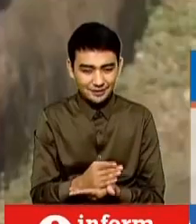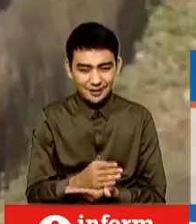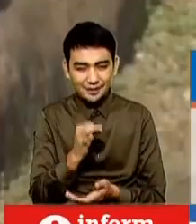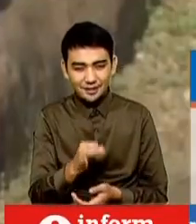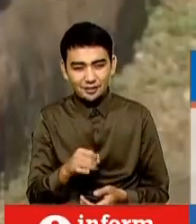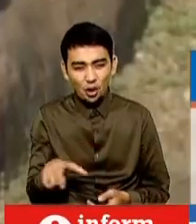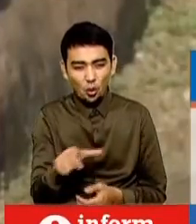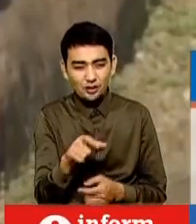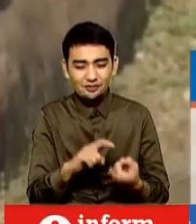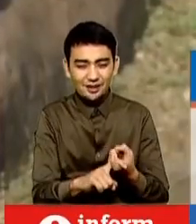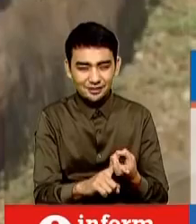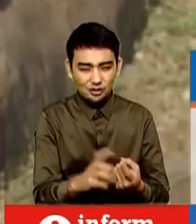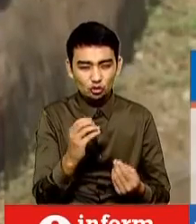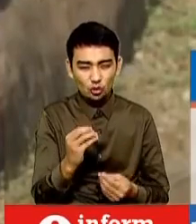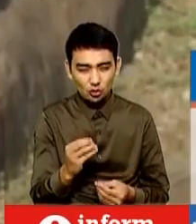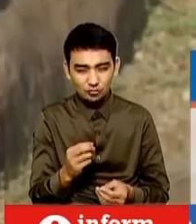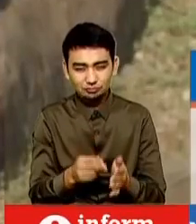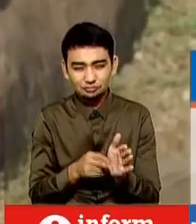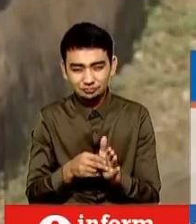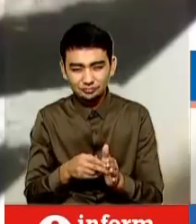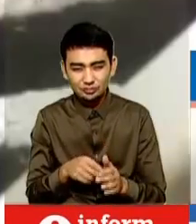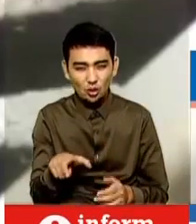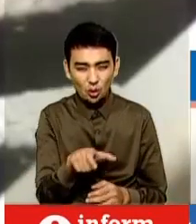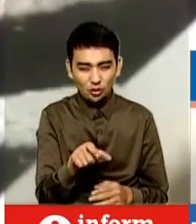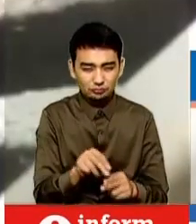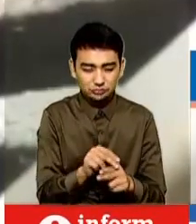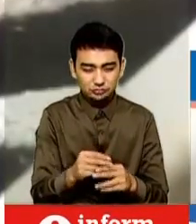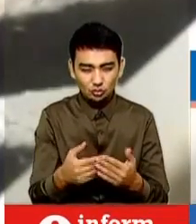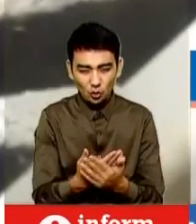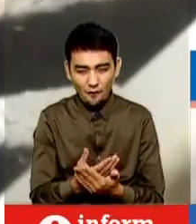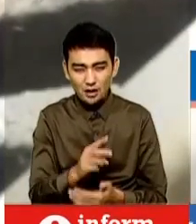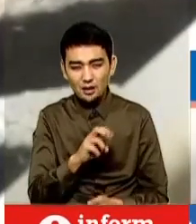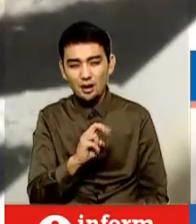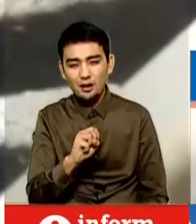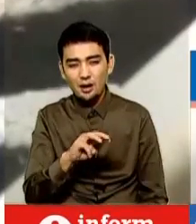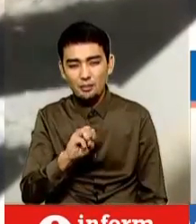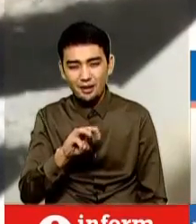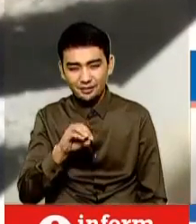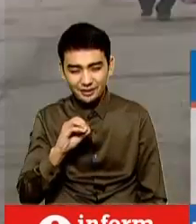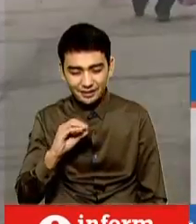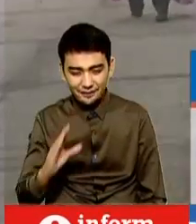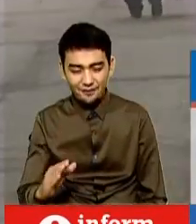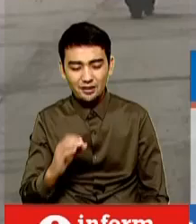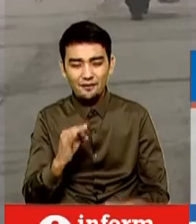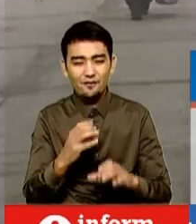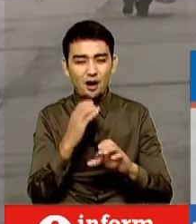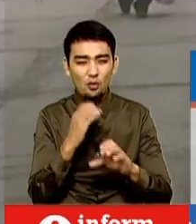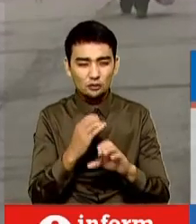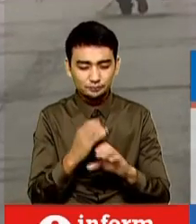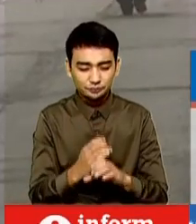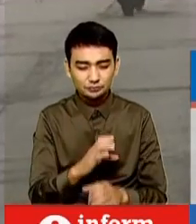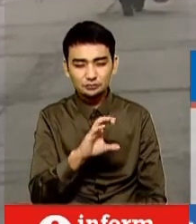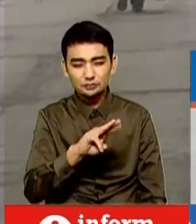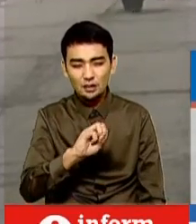жол мәселесінен бөлек қолданыстағы темір жолдарды жөндеп, жаңа локомотивтер мен вагондарды сатып алу мен станция және